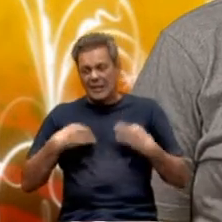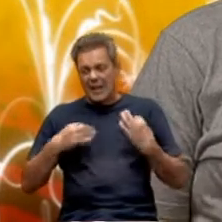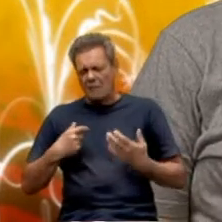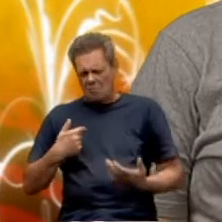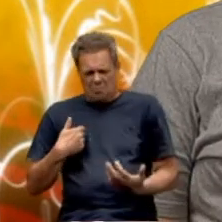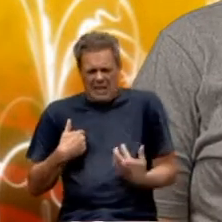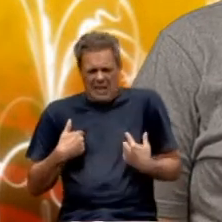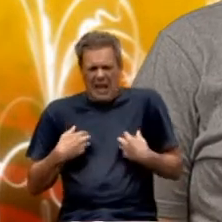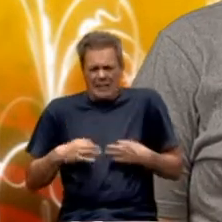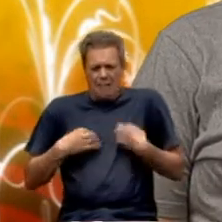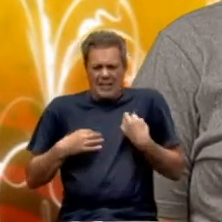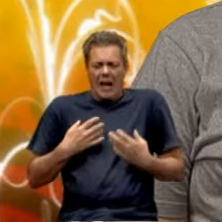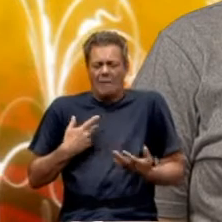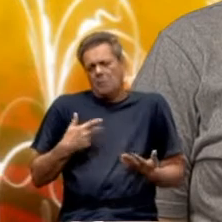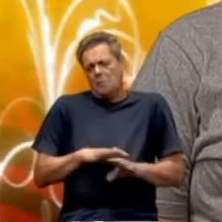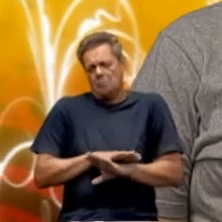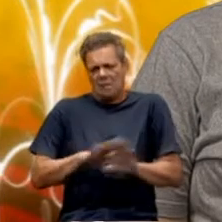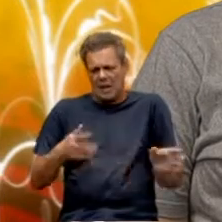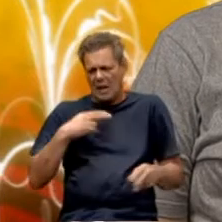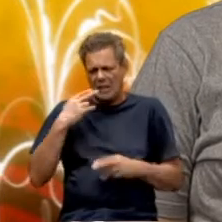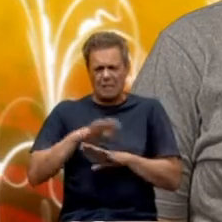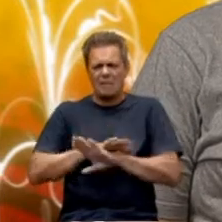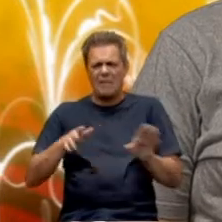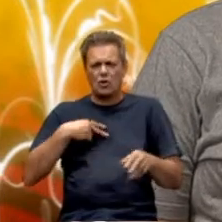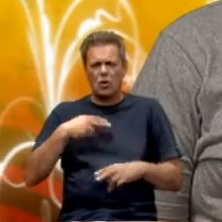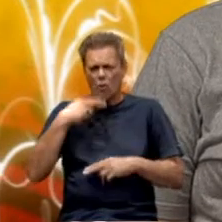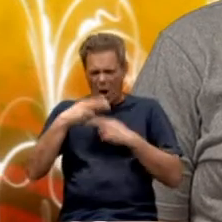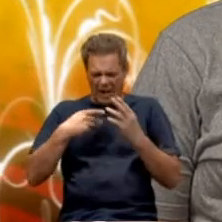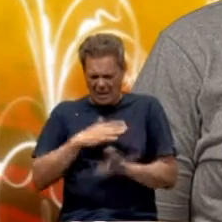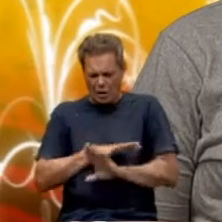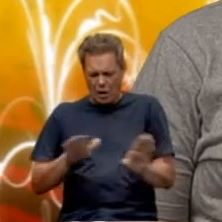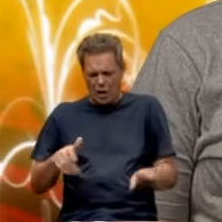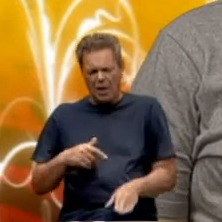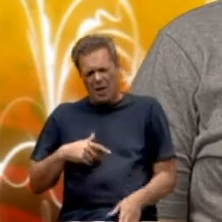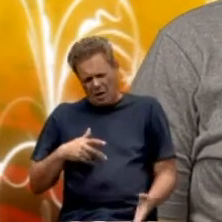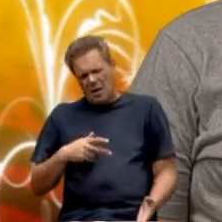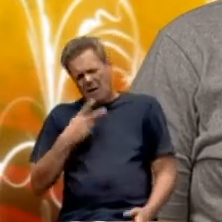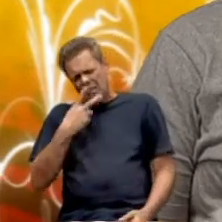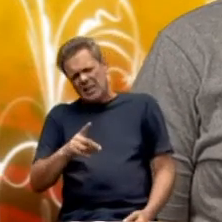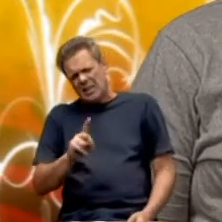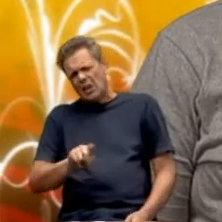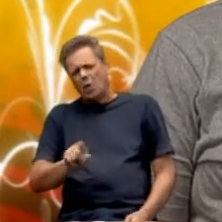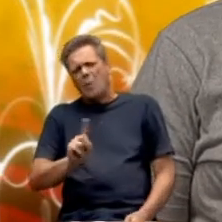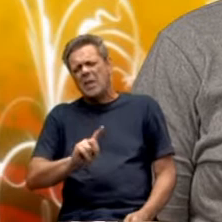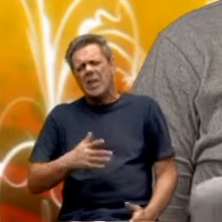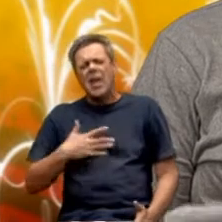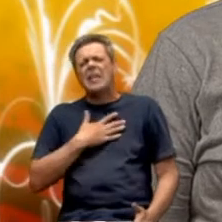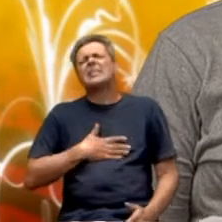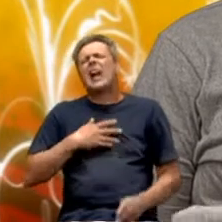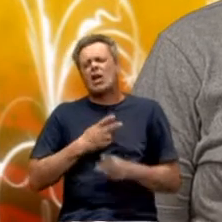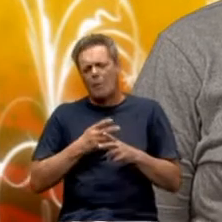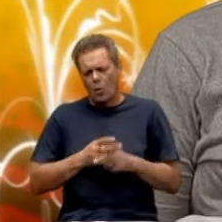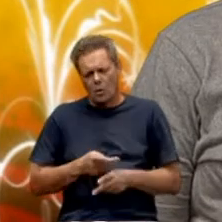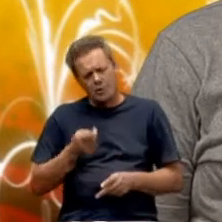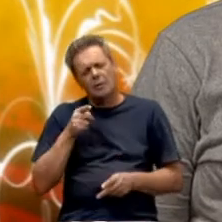znači, od kad sam se izliječio, puno njima to znači vidjeti da to ipak nije tako, je strašna bolest. Međutim, da se